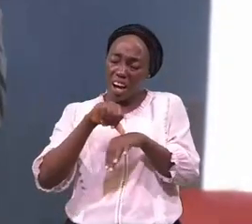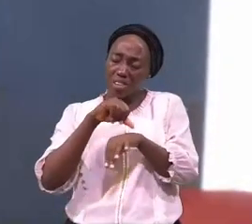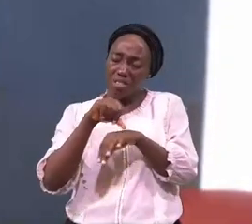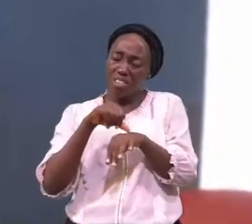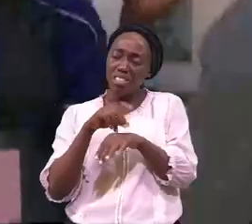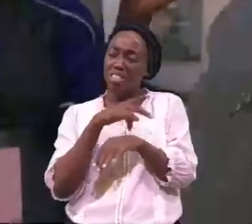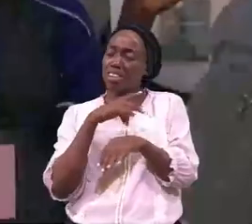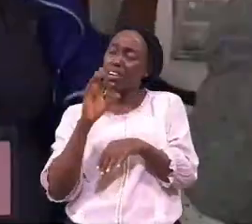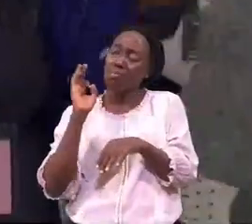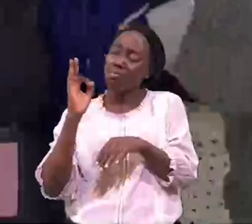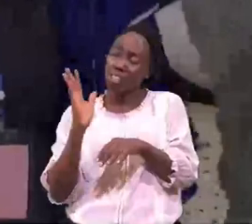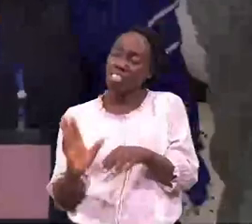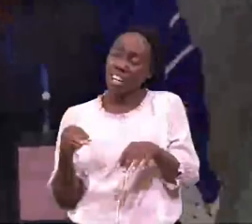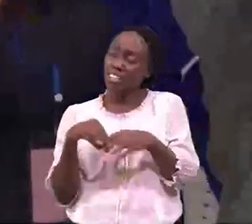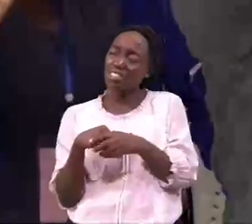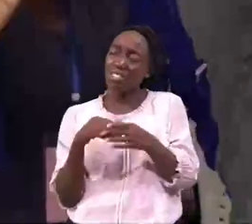ministre Ouin,